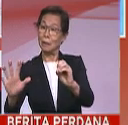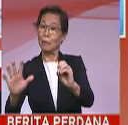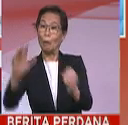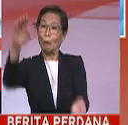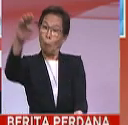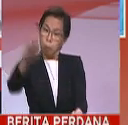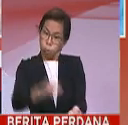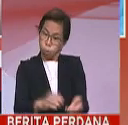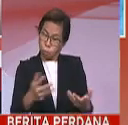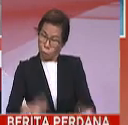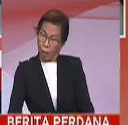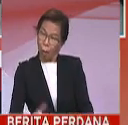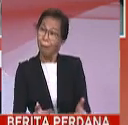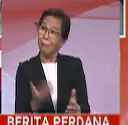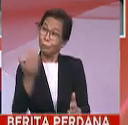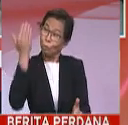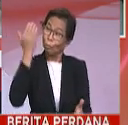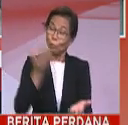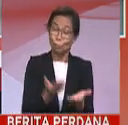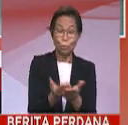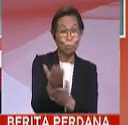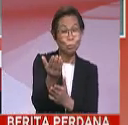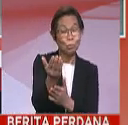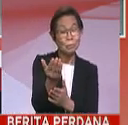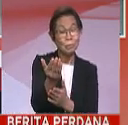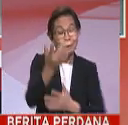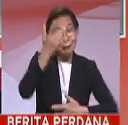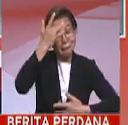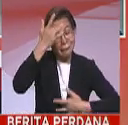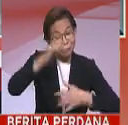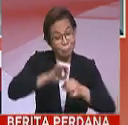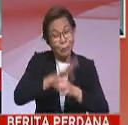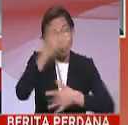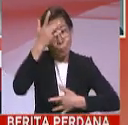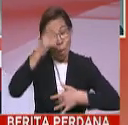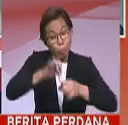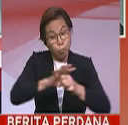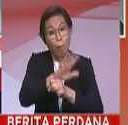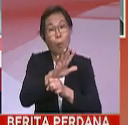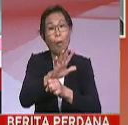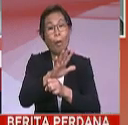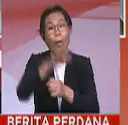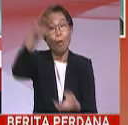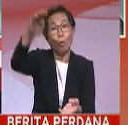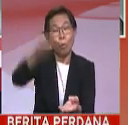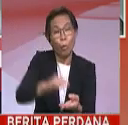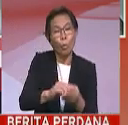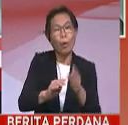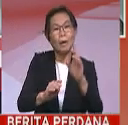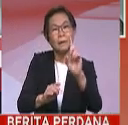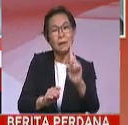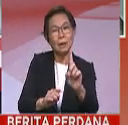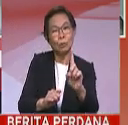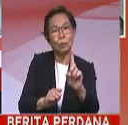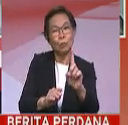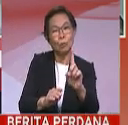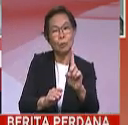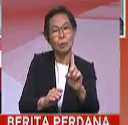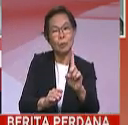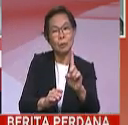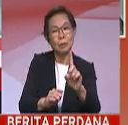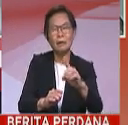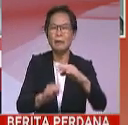0.335 sekaligus mengurangkan kes jangkitan COVID-19 pada angka 1 hingga